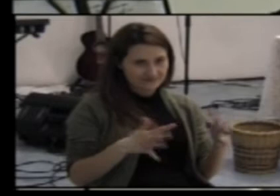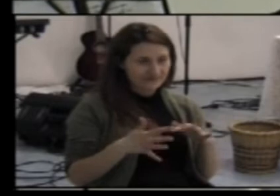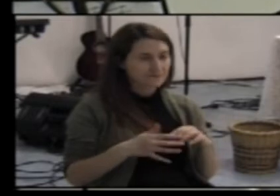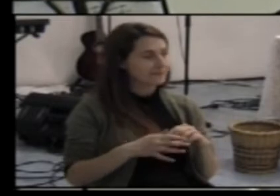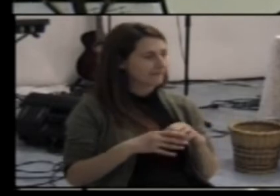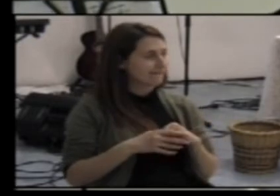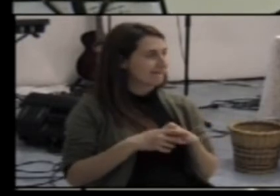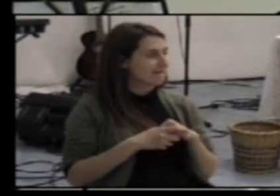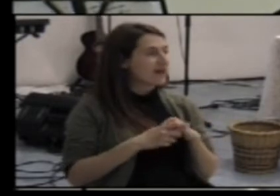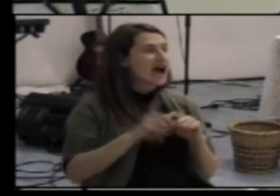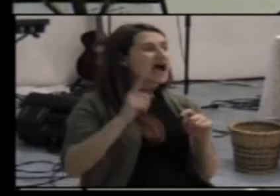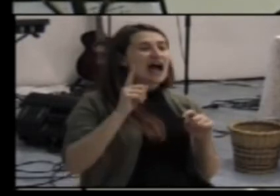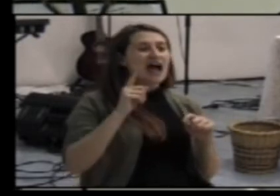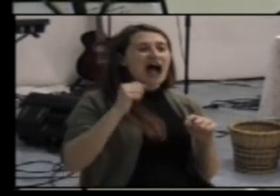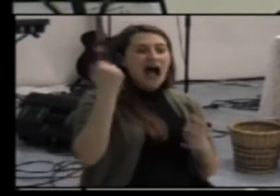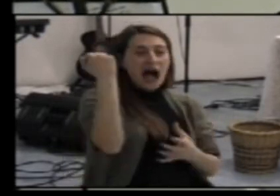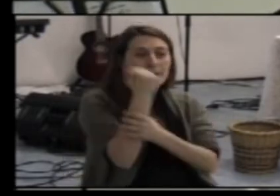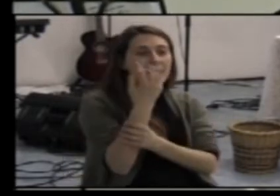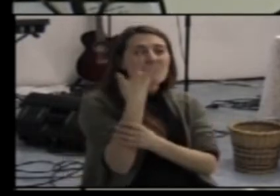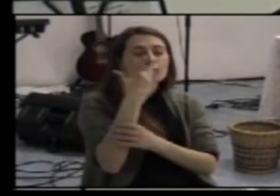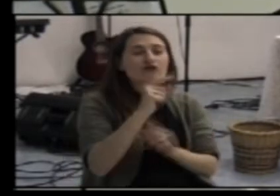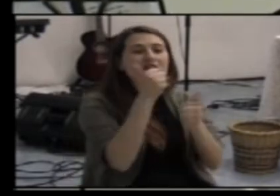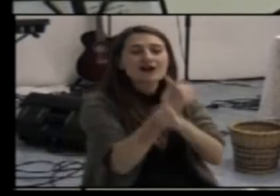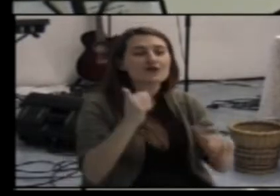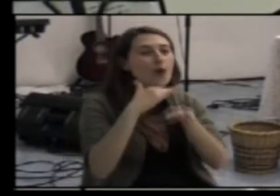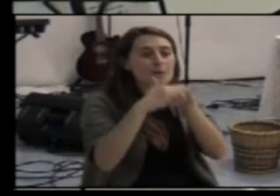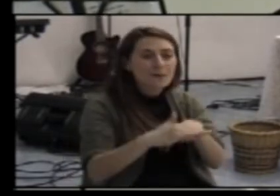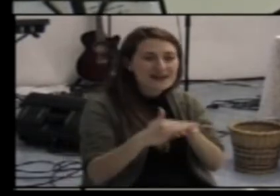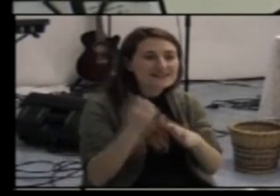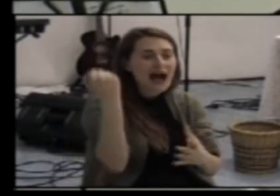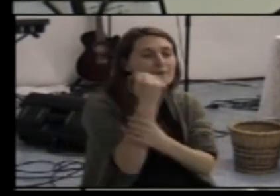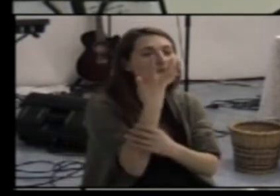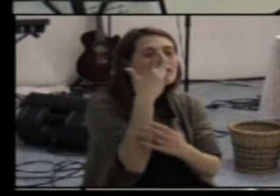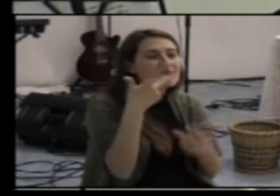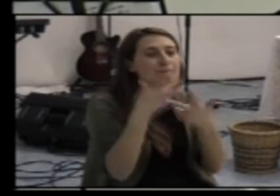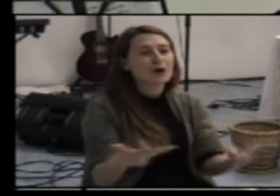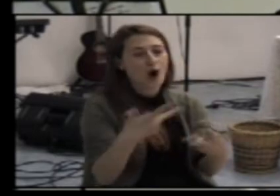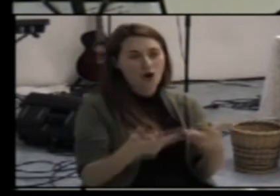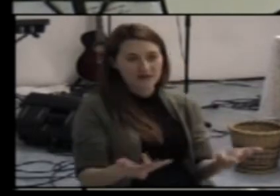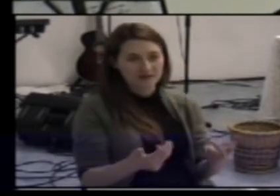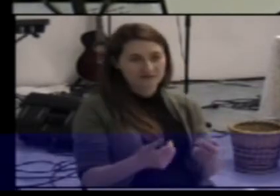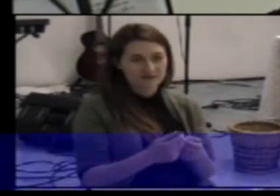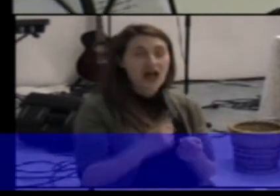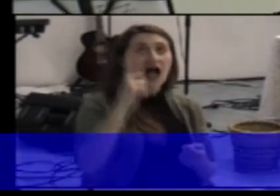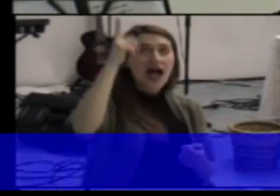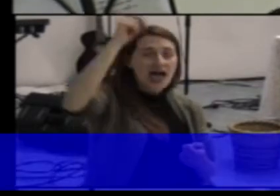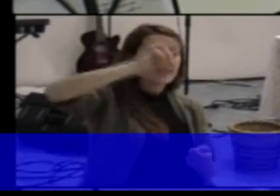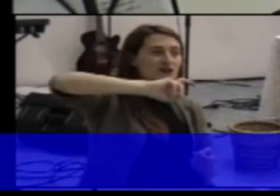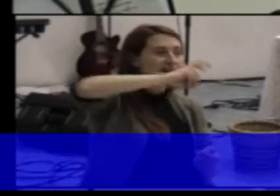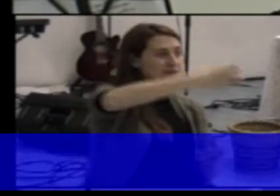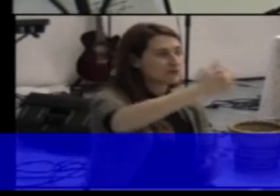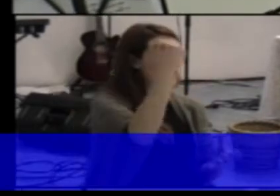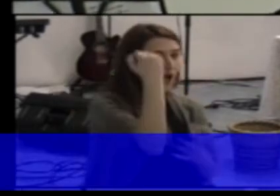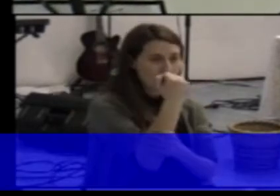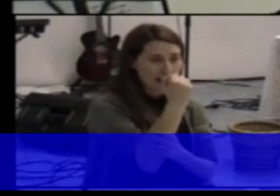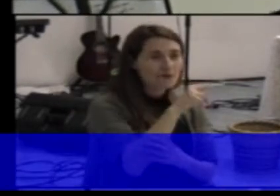più di una parola. Ok? E Dio che cosa fa? Allora l'Eterno gli disse: portami